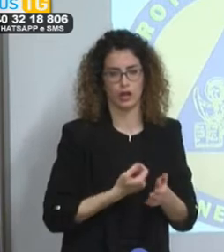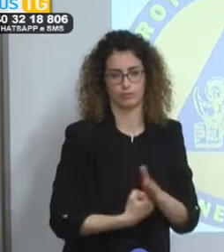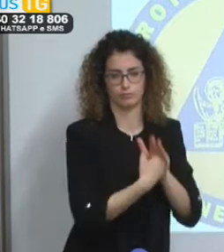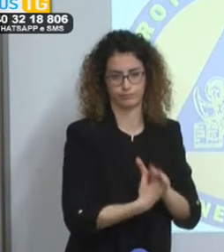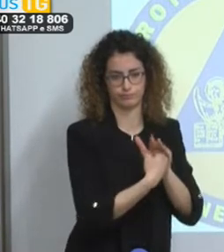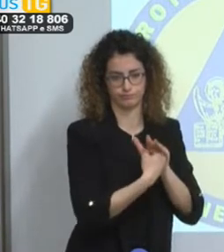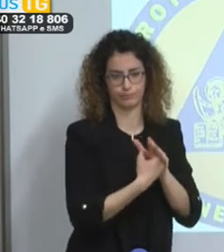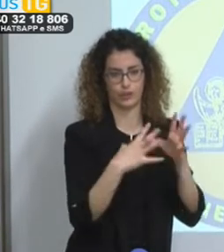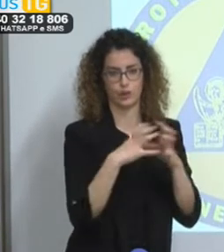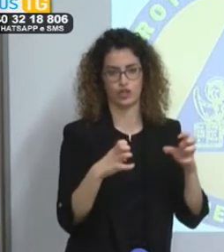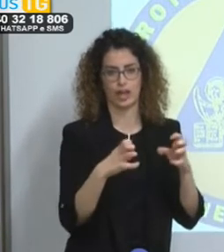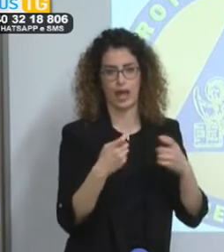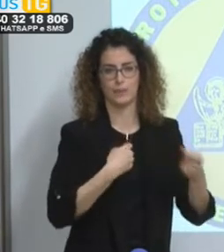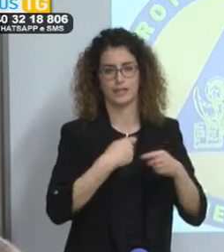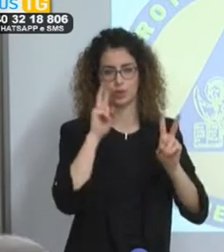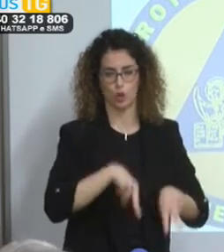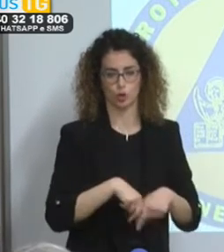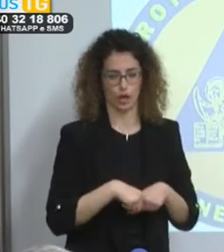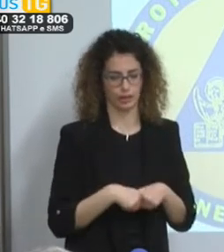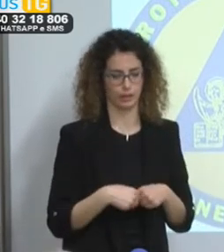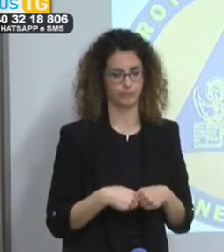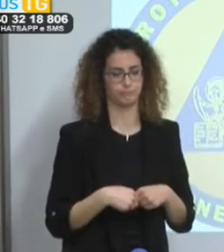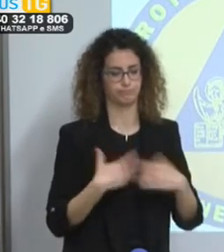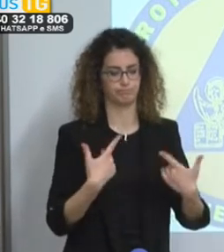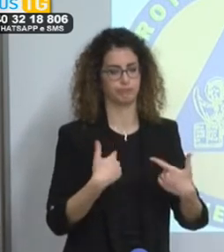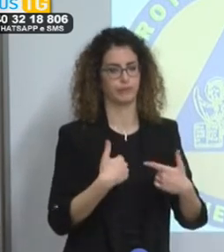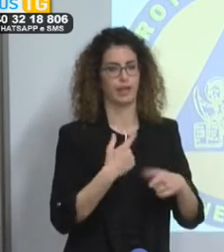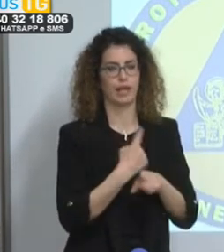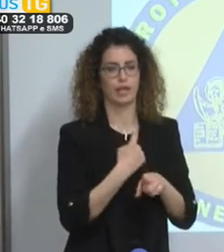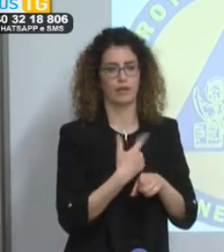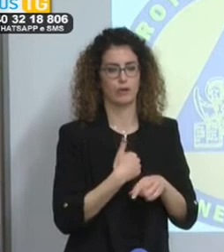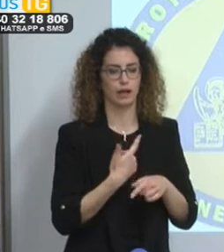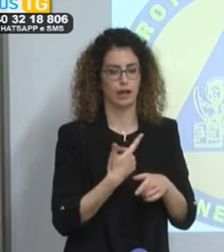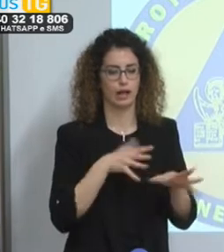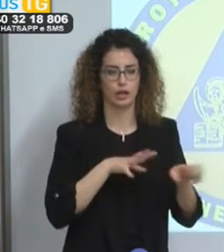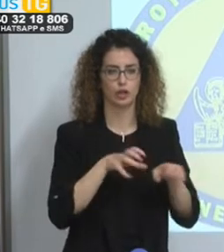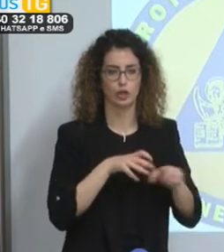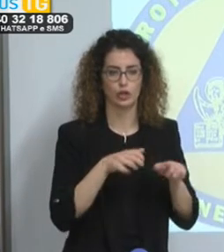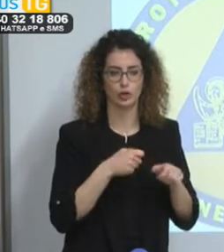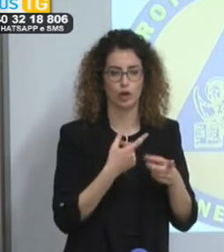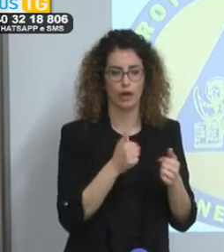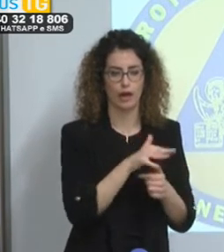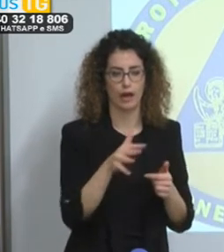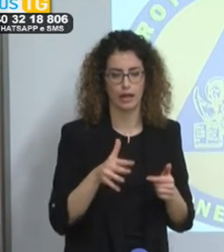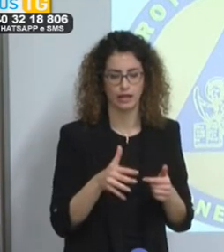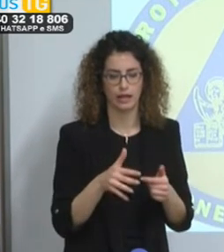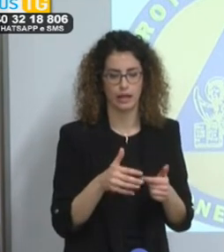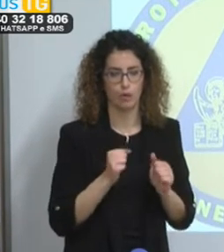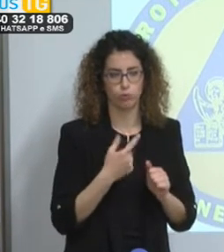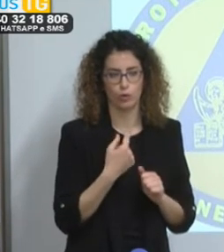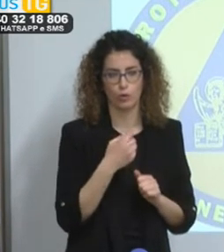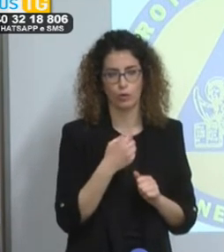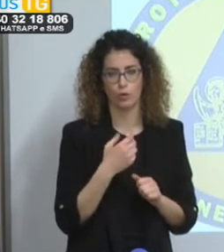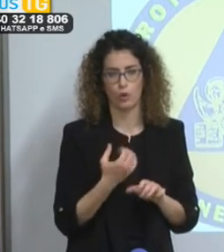amministrazione controllata. Ecco, qui si tratta appunto di trovare nuove risorse, ci può anticipare qualcosa? C'è qualcosa di concreto? Sì, che